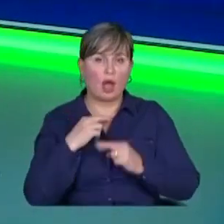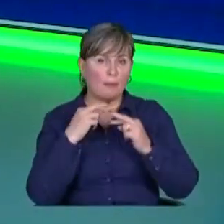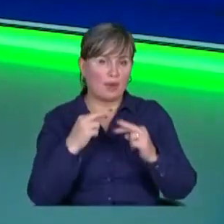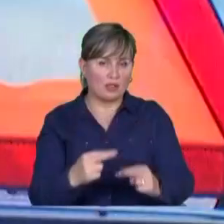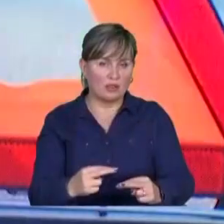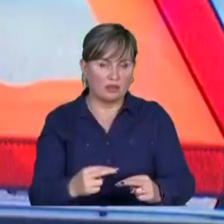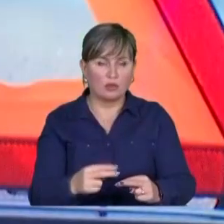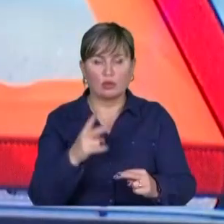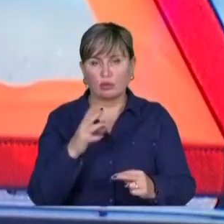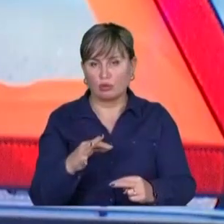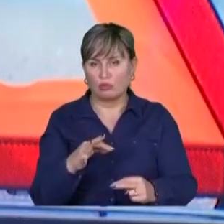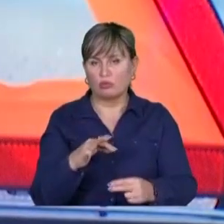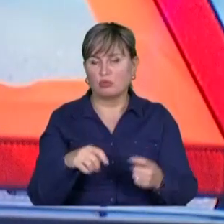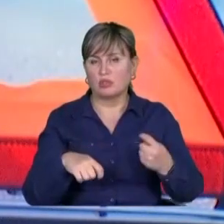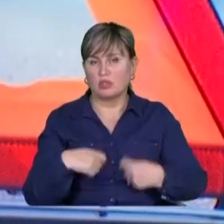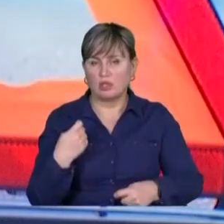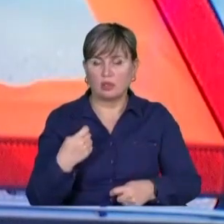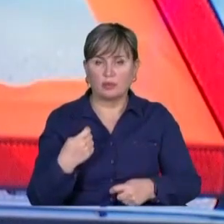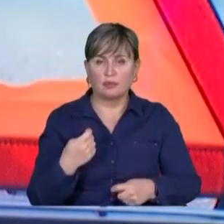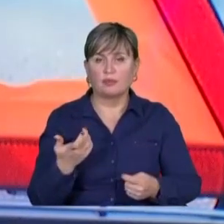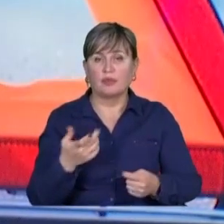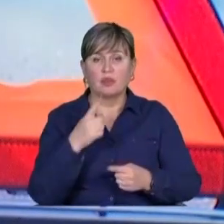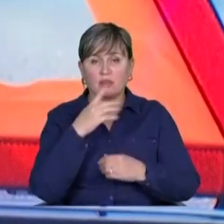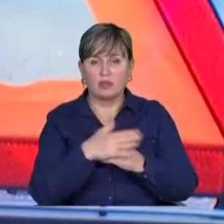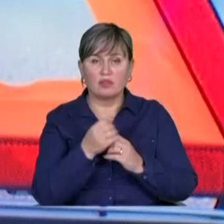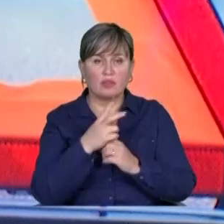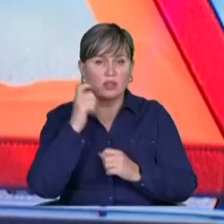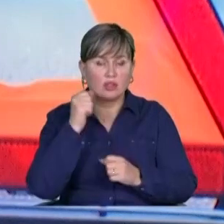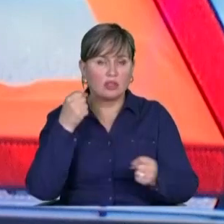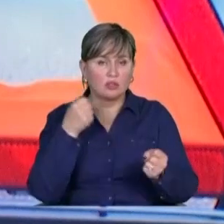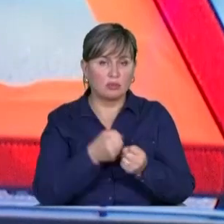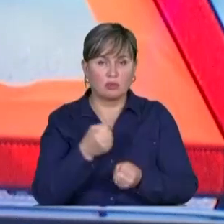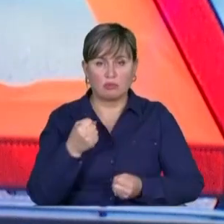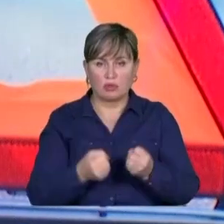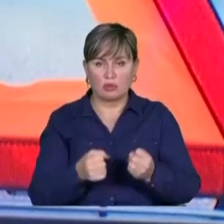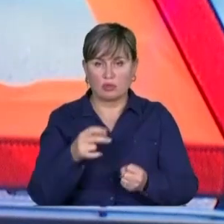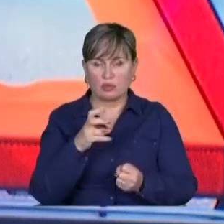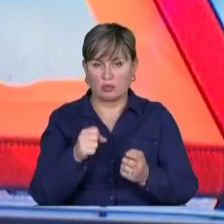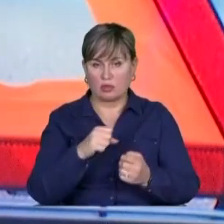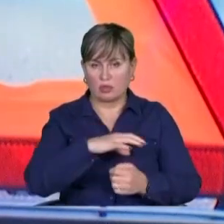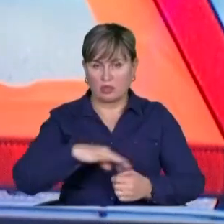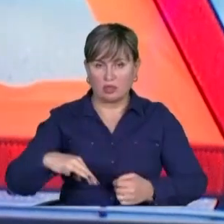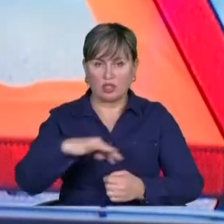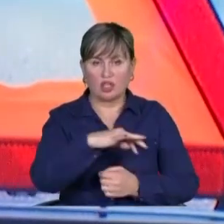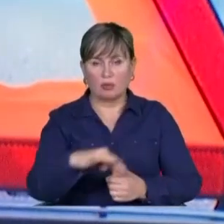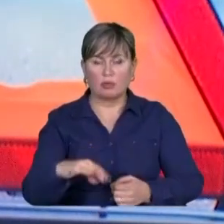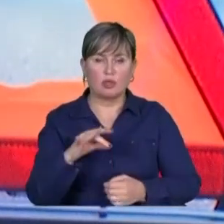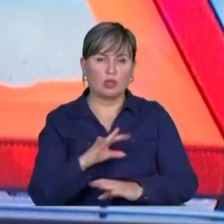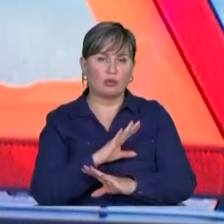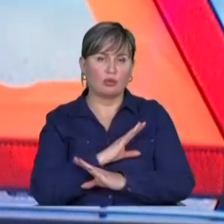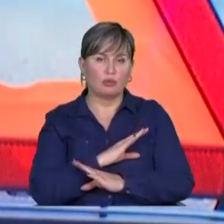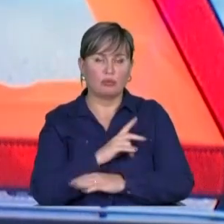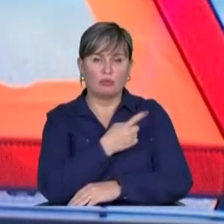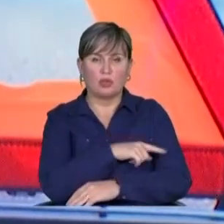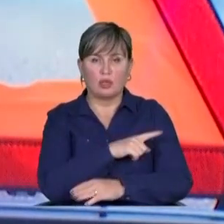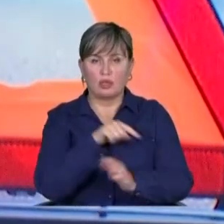это внимание. Но тщетно. Напомню, накануне 12-летнего мальчика сбила машина прямо на зебре. В результате он скончался на